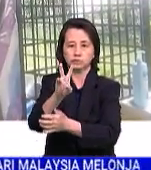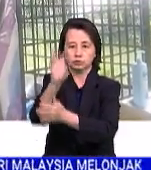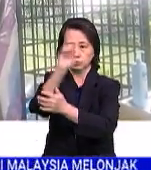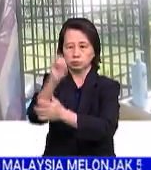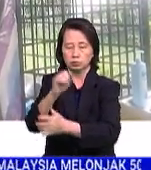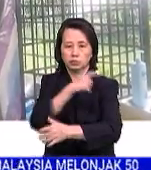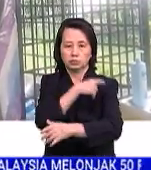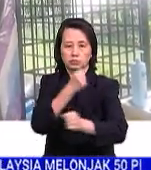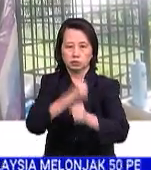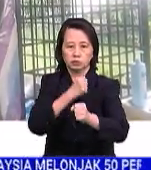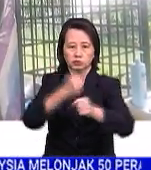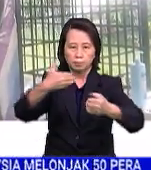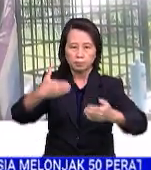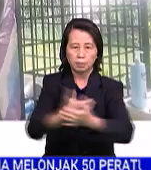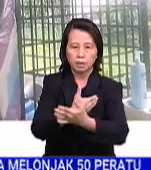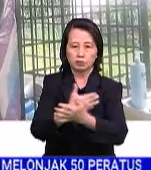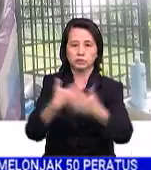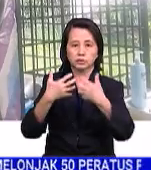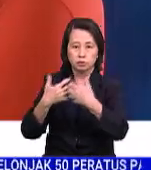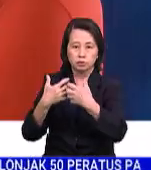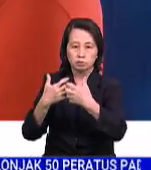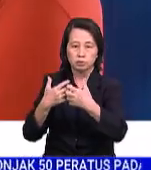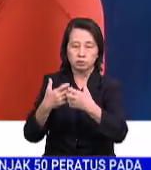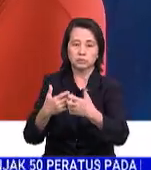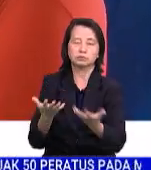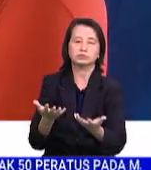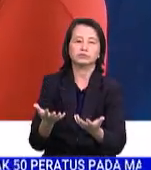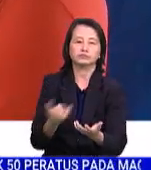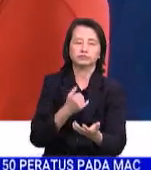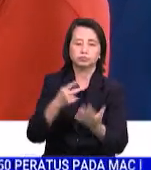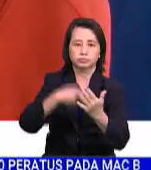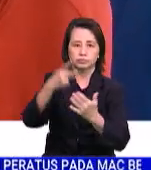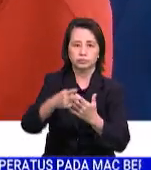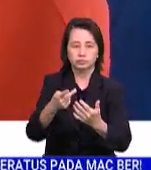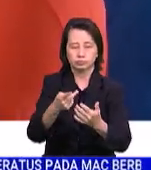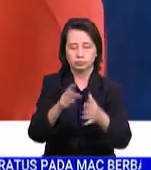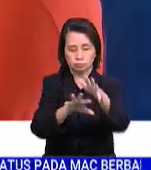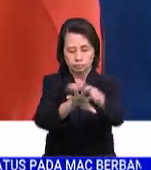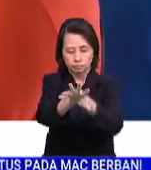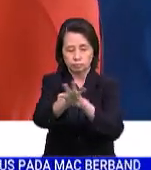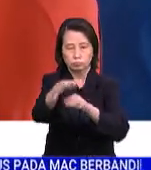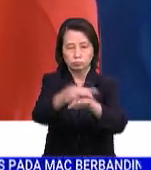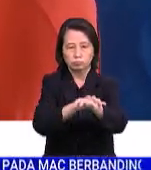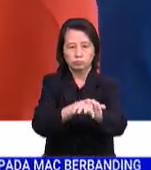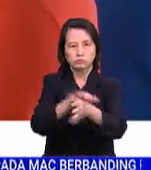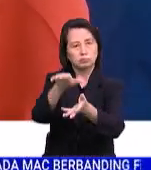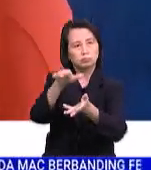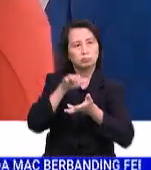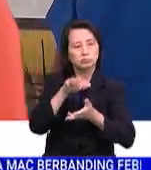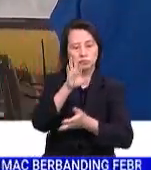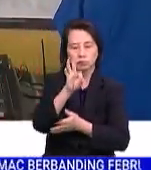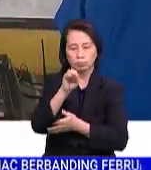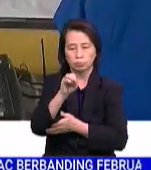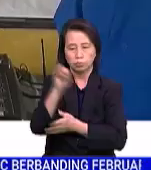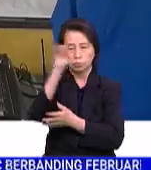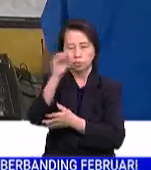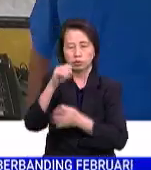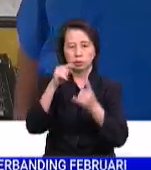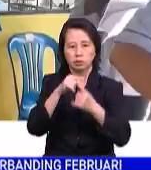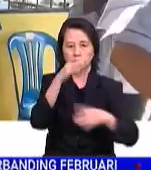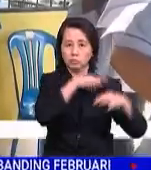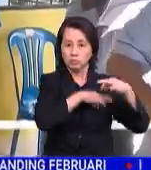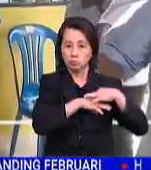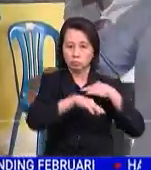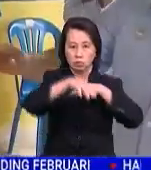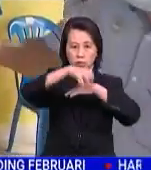34.7% tenaga kerja baharu industri sarung tangan getah tempatan. Produk sarung tangan getah menyumbang hampir 90% kepada